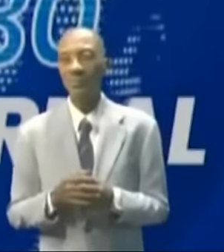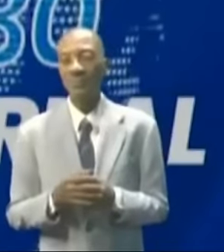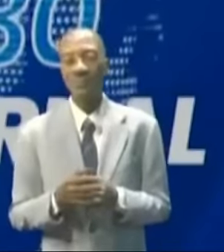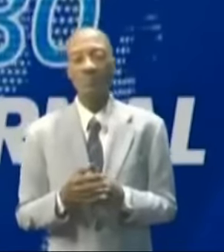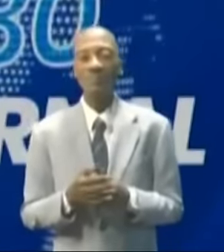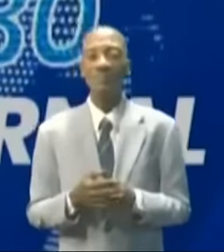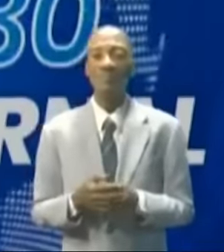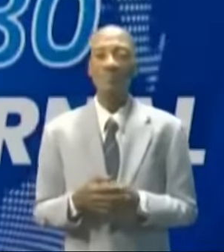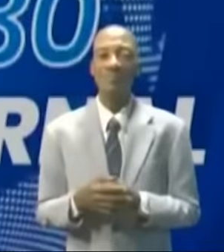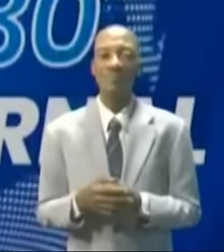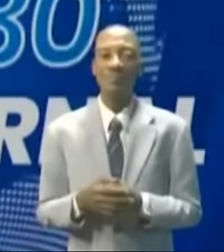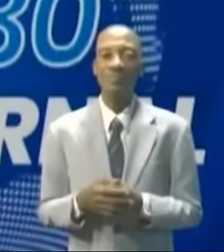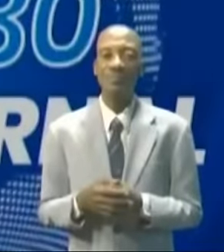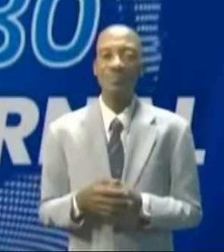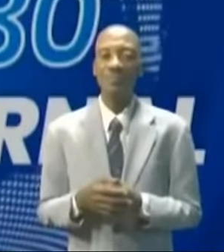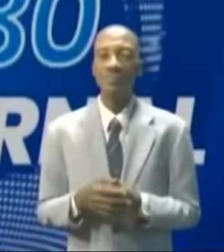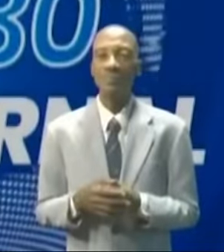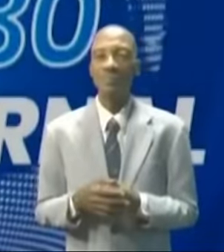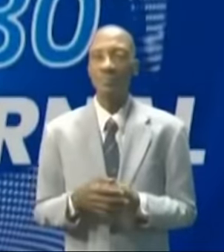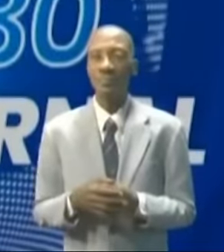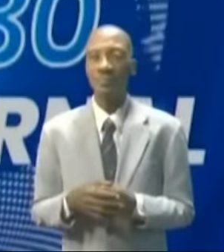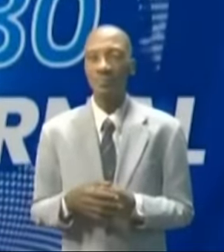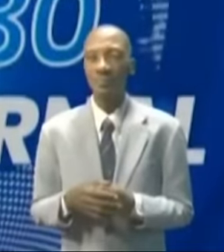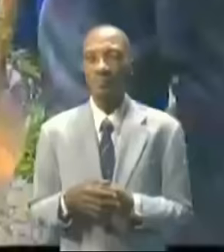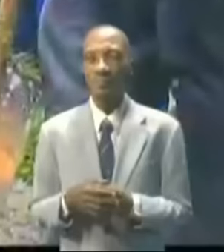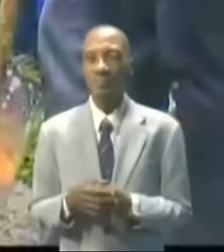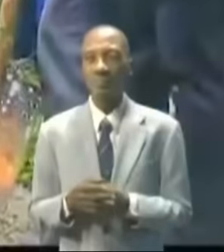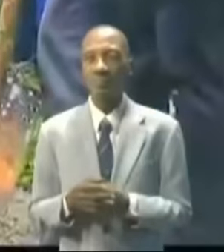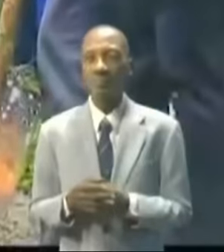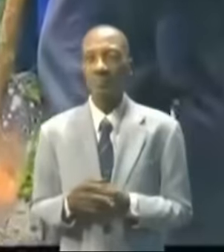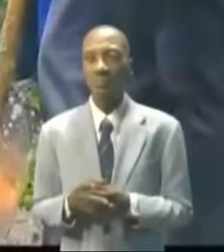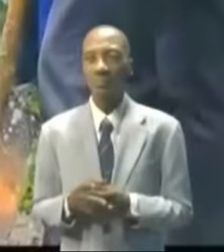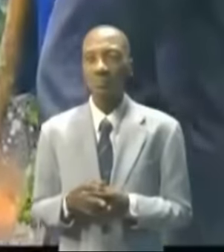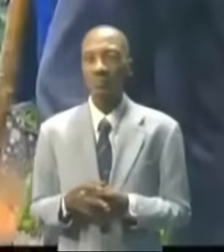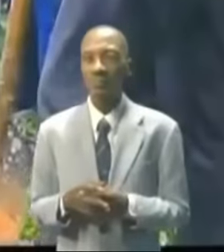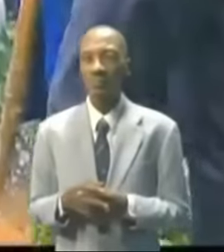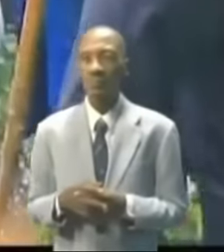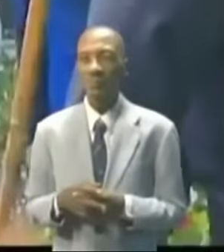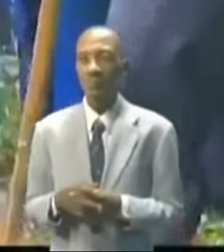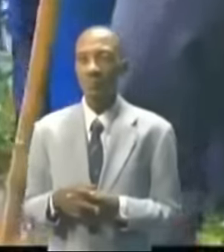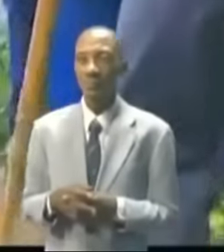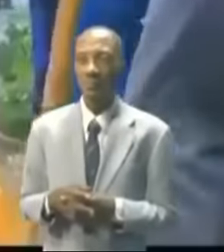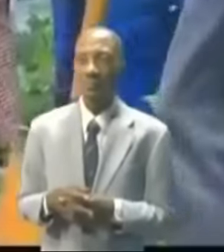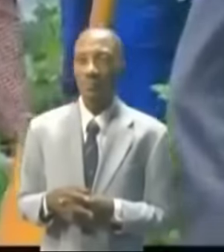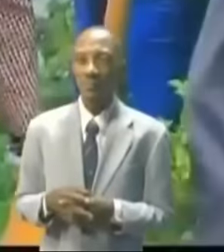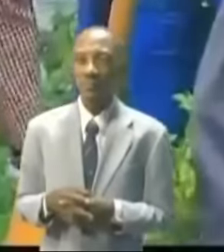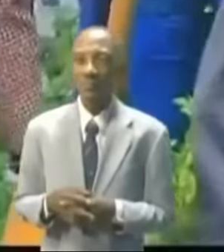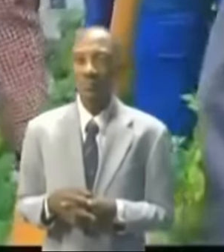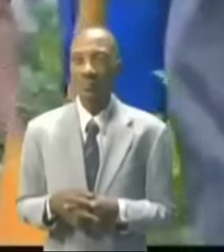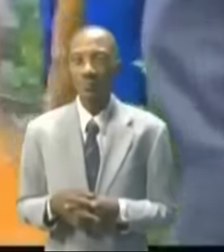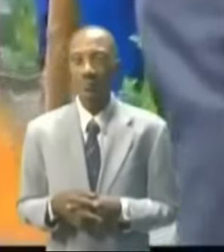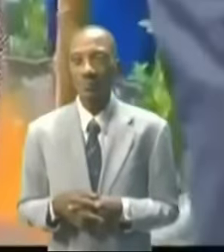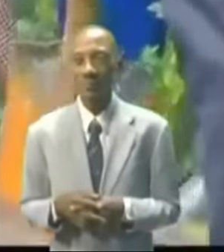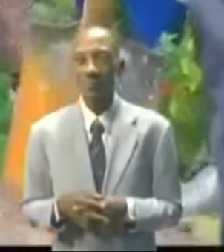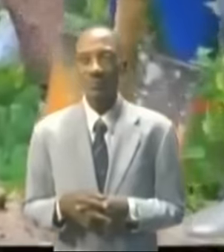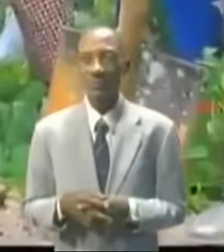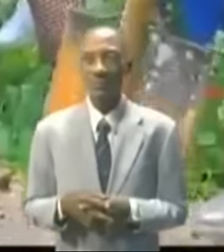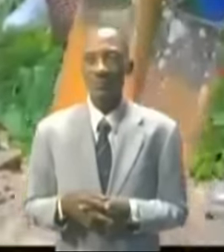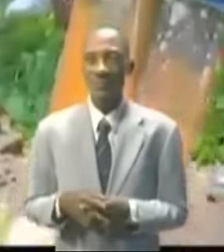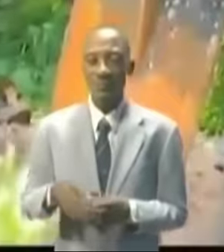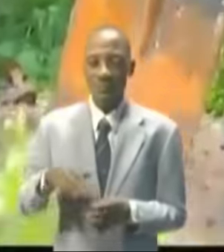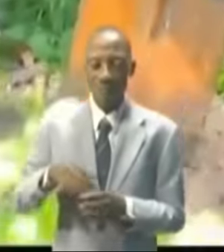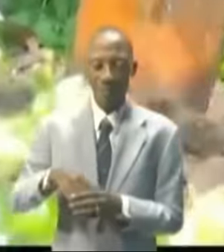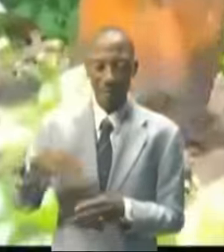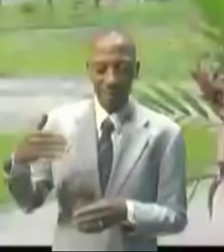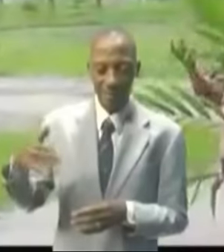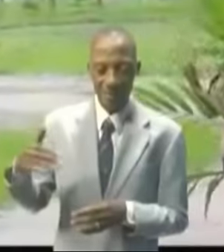détails dans ce reportage de Jacques Kamara. Faisant suite à l'initiative ambitieuse dans les domaines environnementaux du président de la